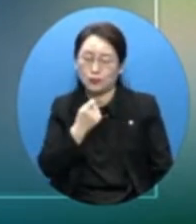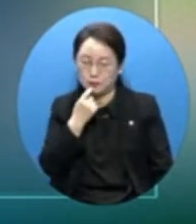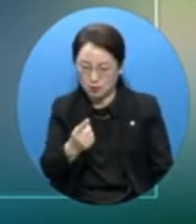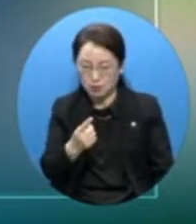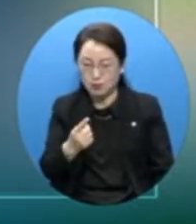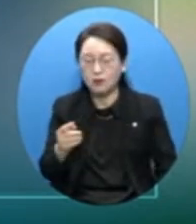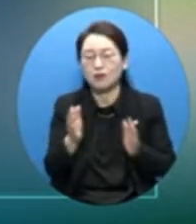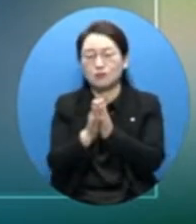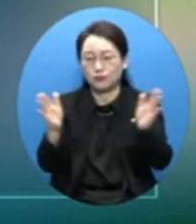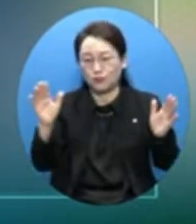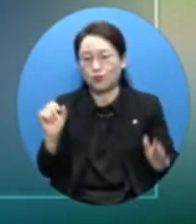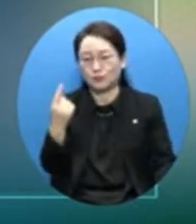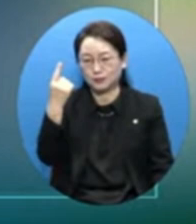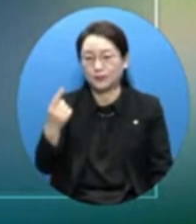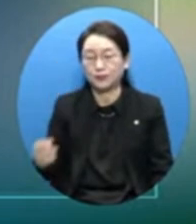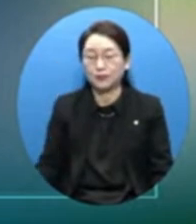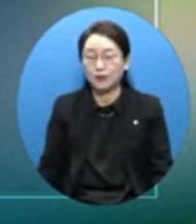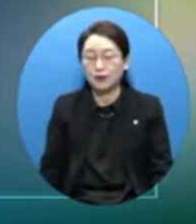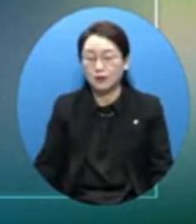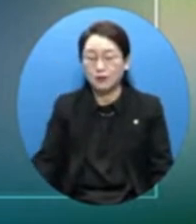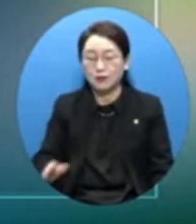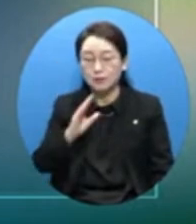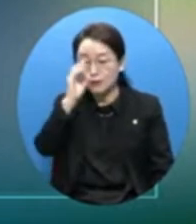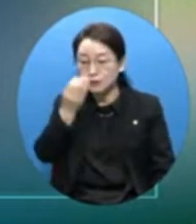온 성도가 존경하는